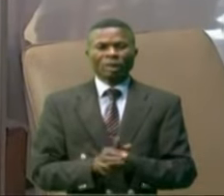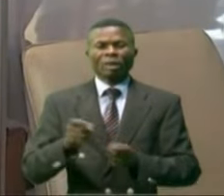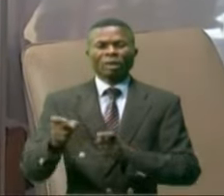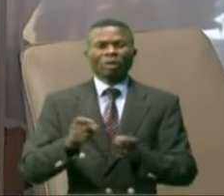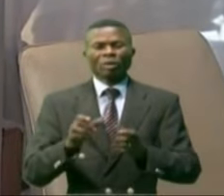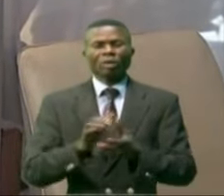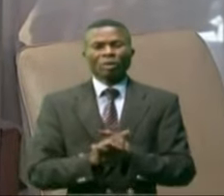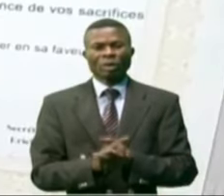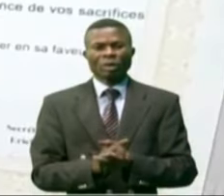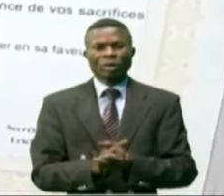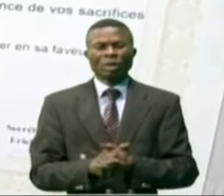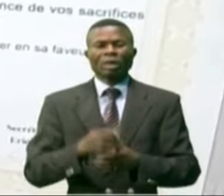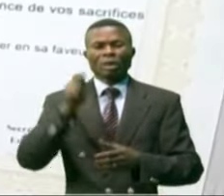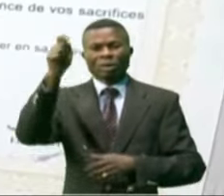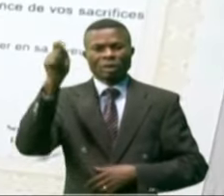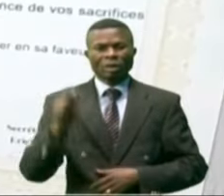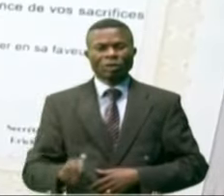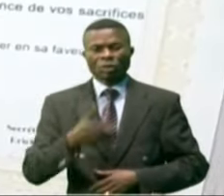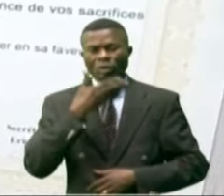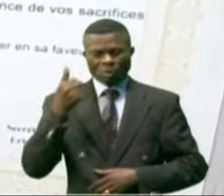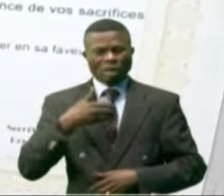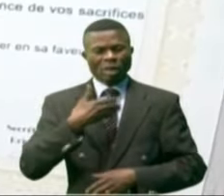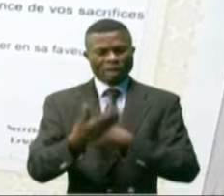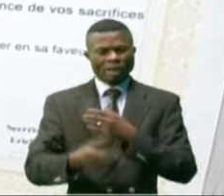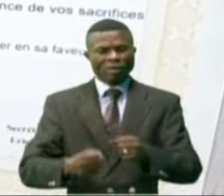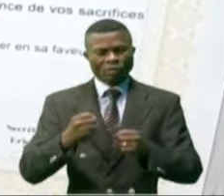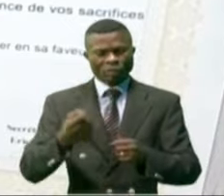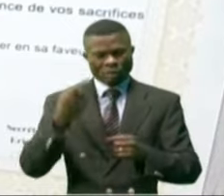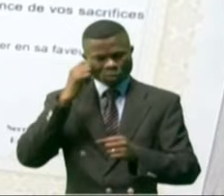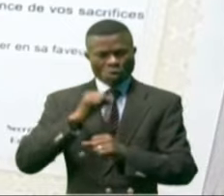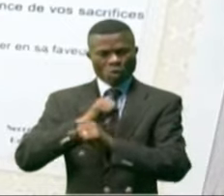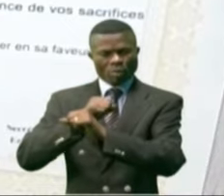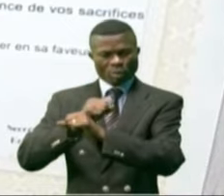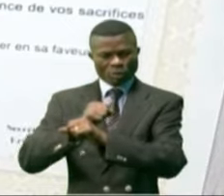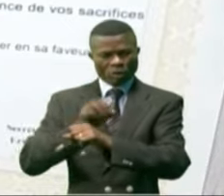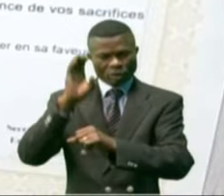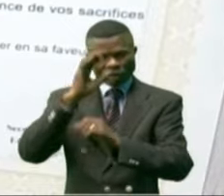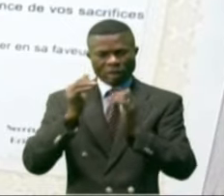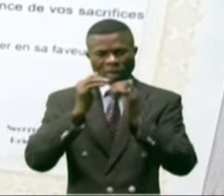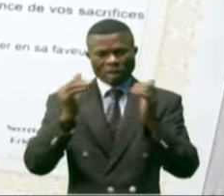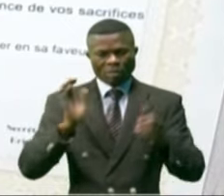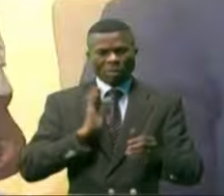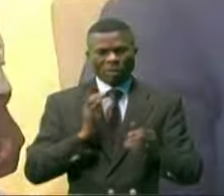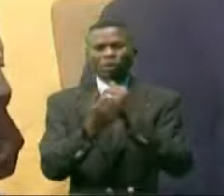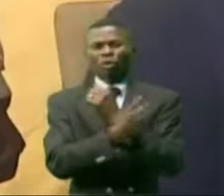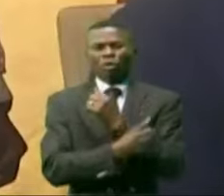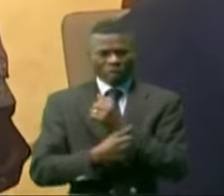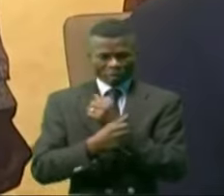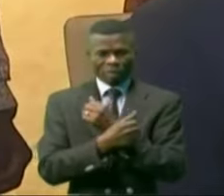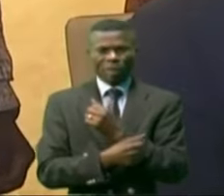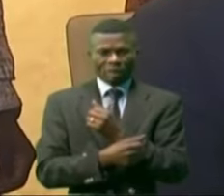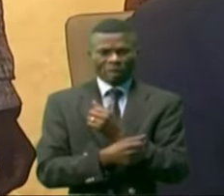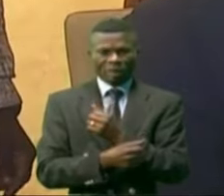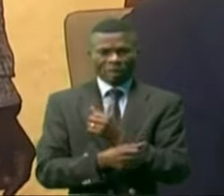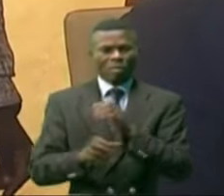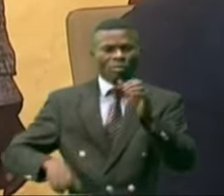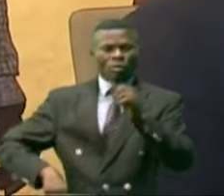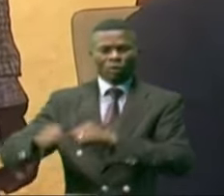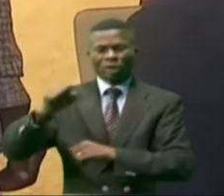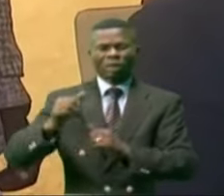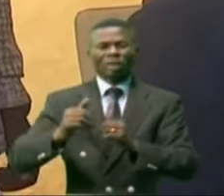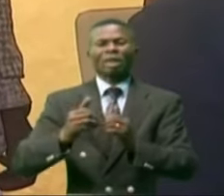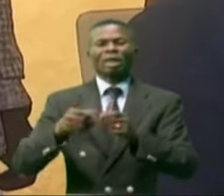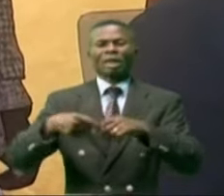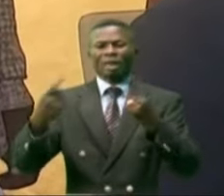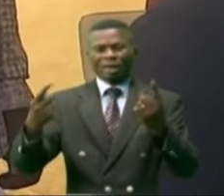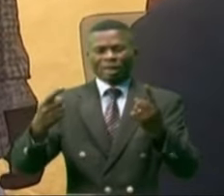voyant fardessées, qui ne cessent de repousser l'ennemi pour que nous puissions vivre totalement en paix. Je